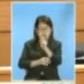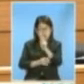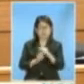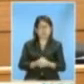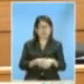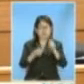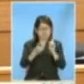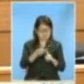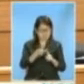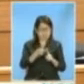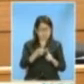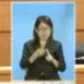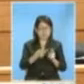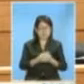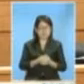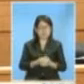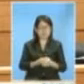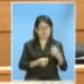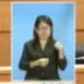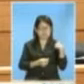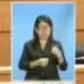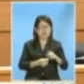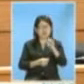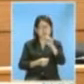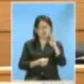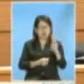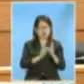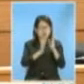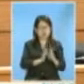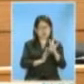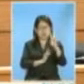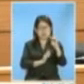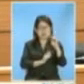แล้วก็มีวุฒินะครับ70คน